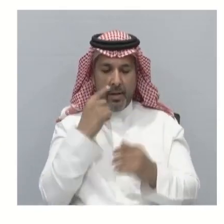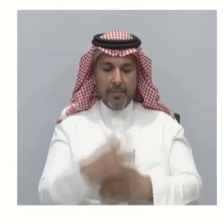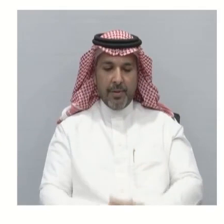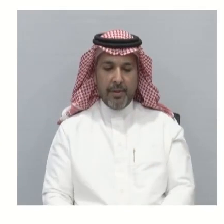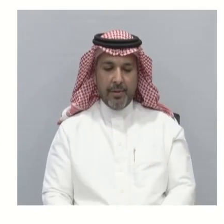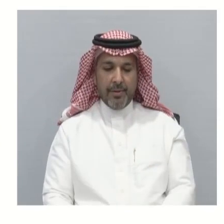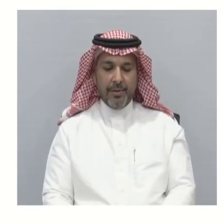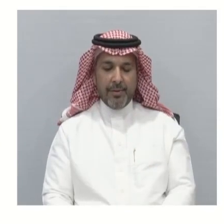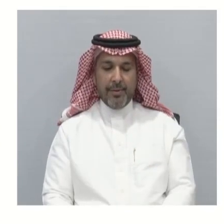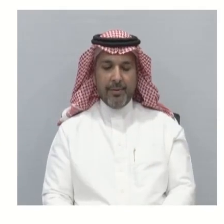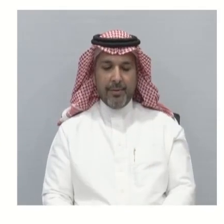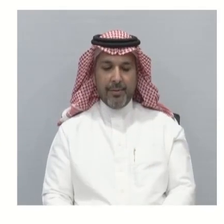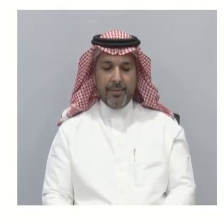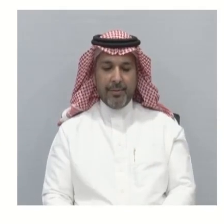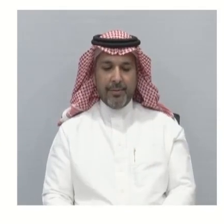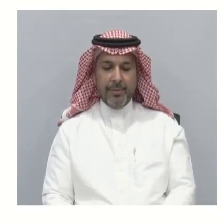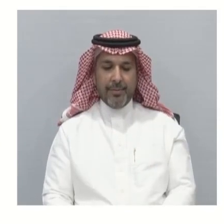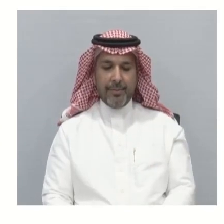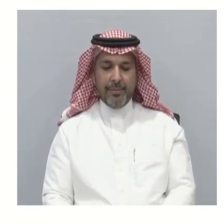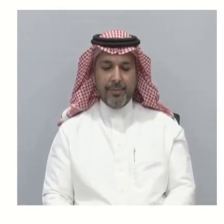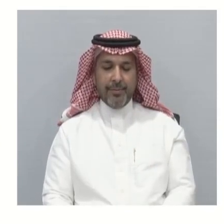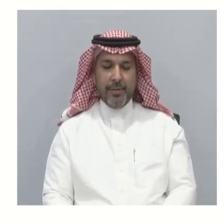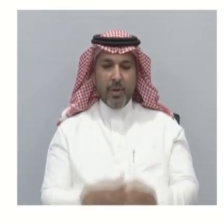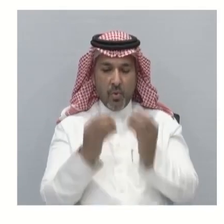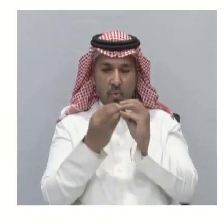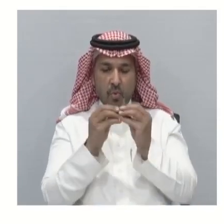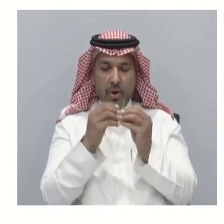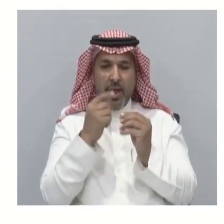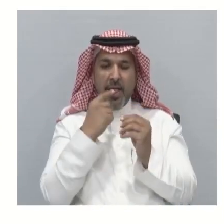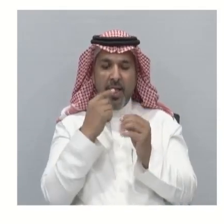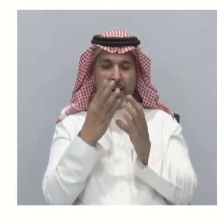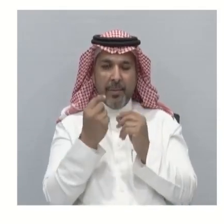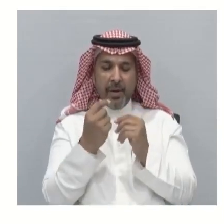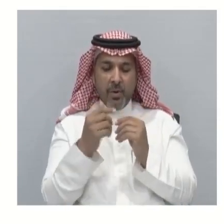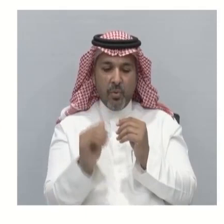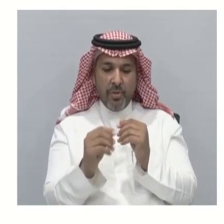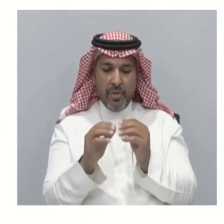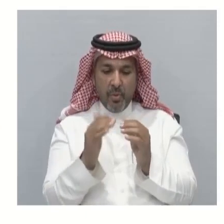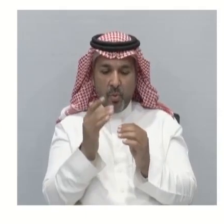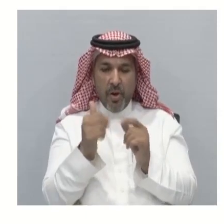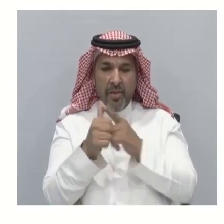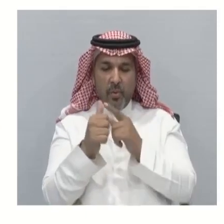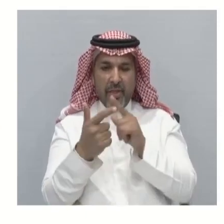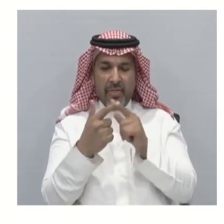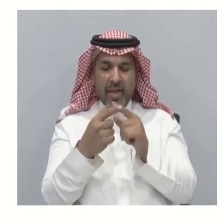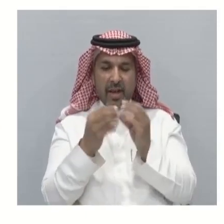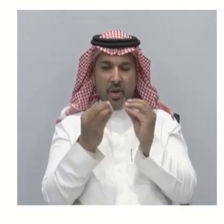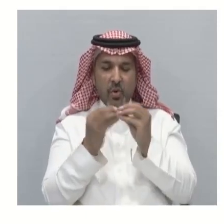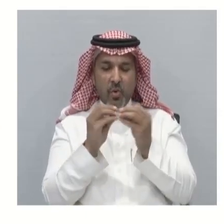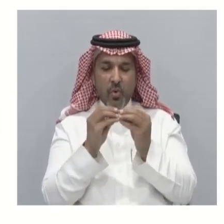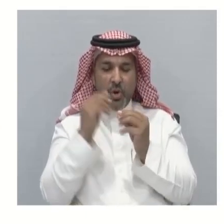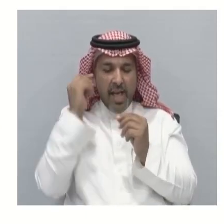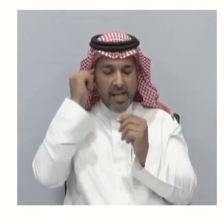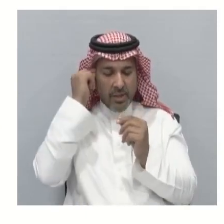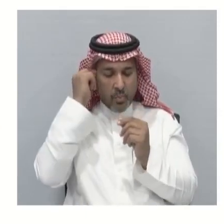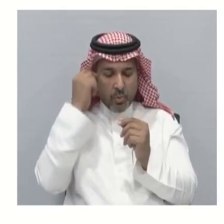والزاويه الموجوده باللون الاحمر ممتاز تمام يعني هذه الزاويه او هذه الزاويه خلاص